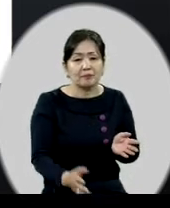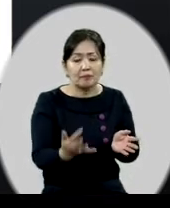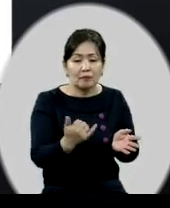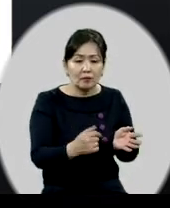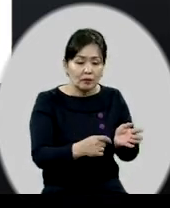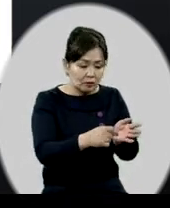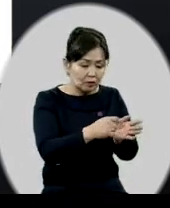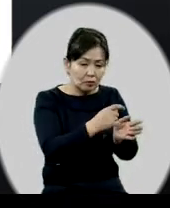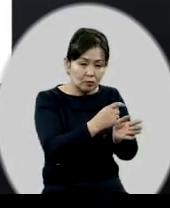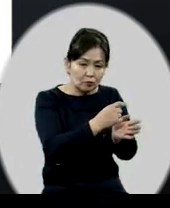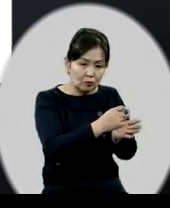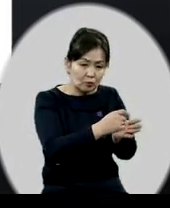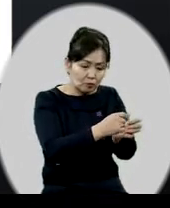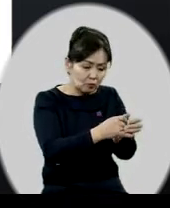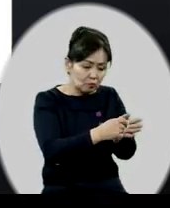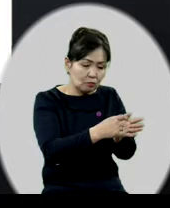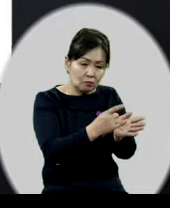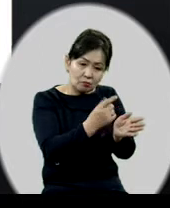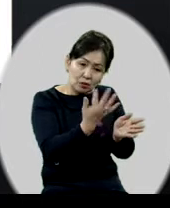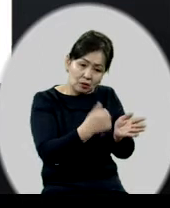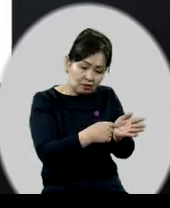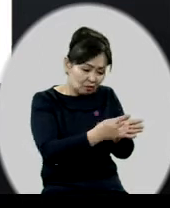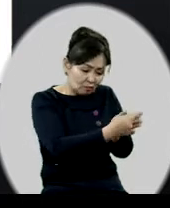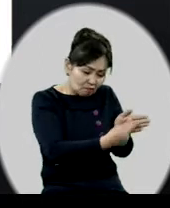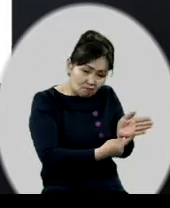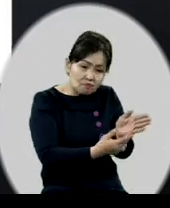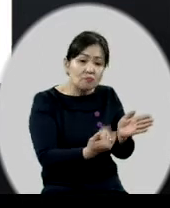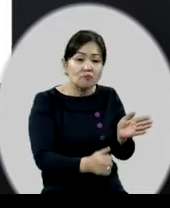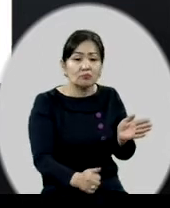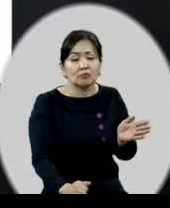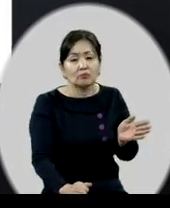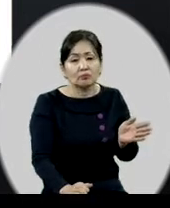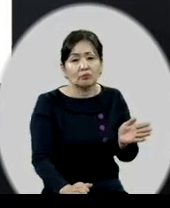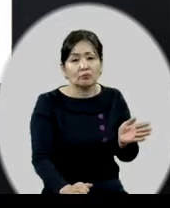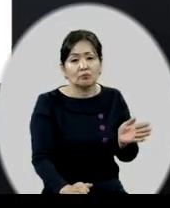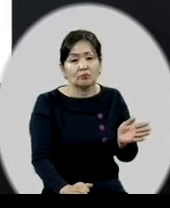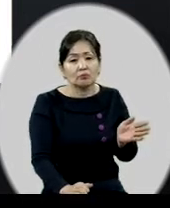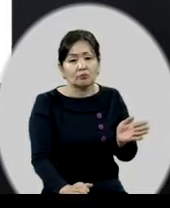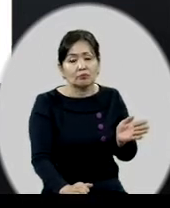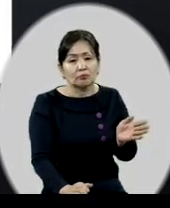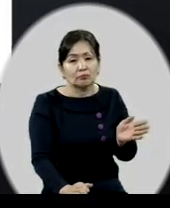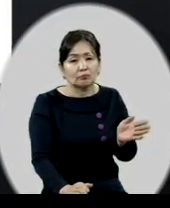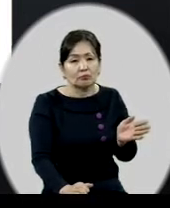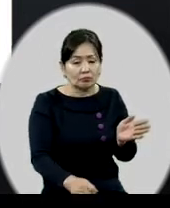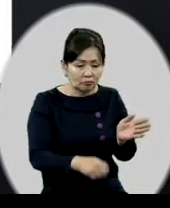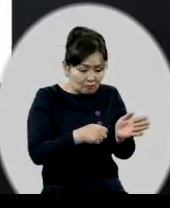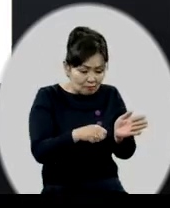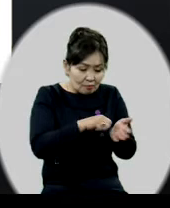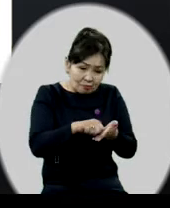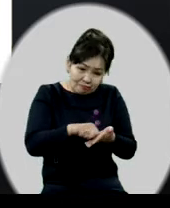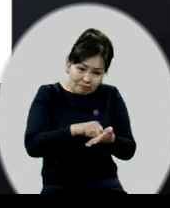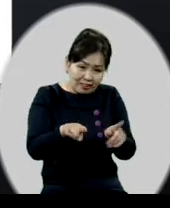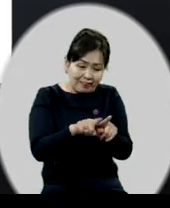Хэдэн хэсгийг нь багш нь дарсан байна вэ? Өөрөөр хэлбэл багш нь дарсан хэсгээ арилгасан гэсэн үг.